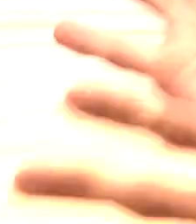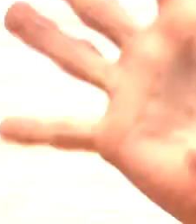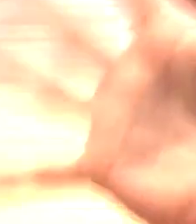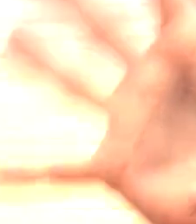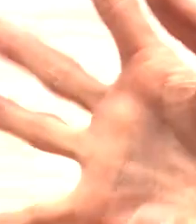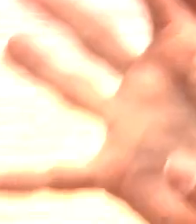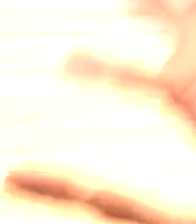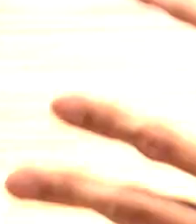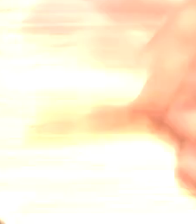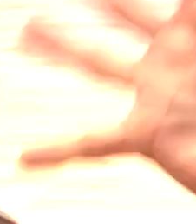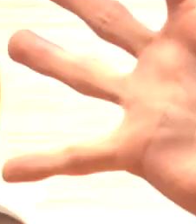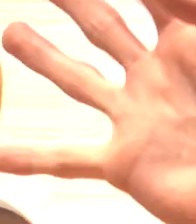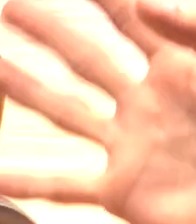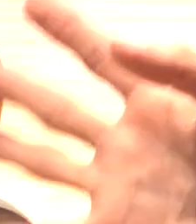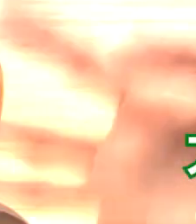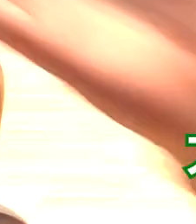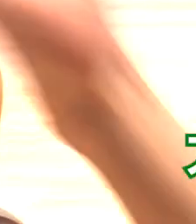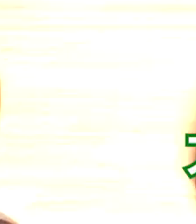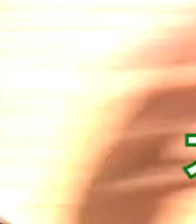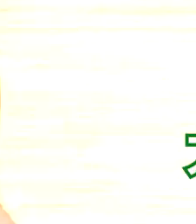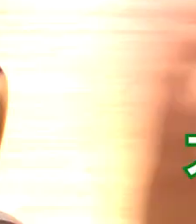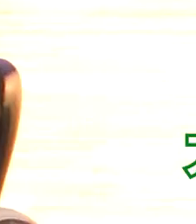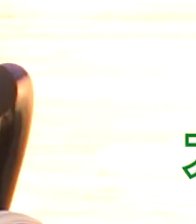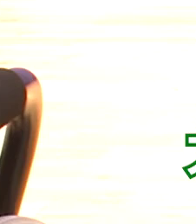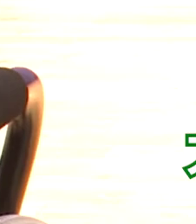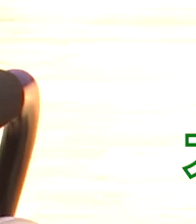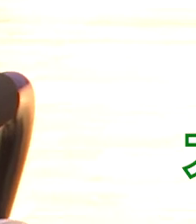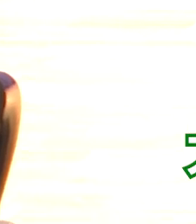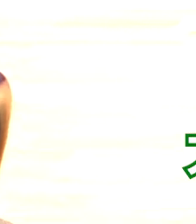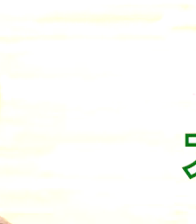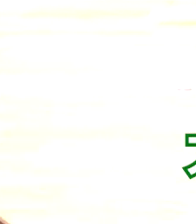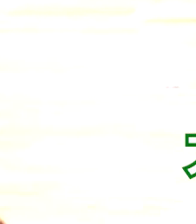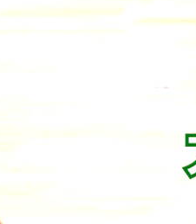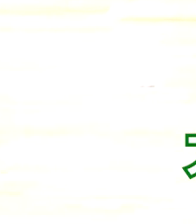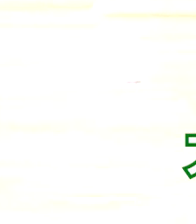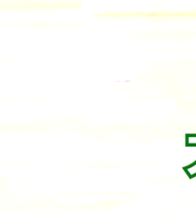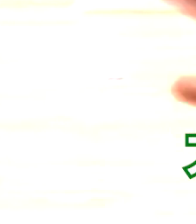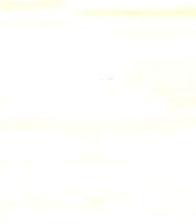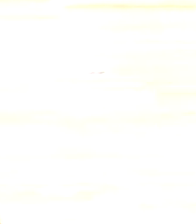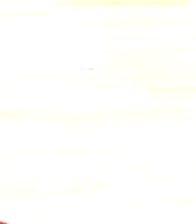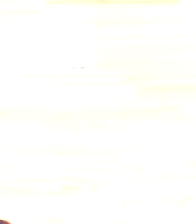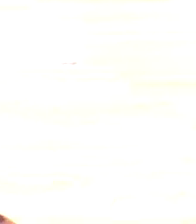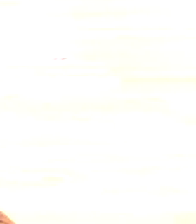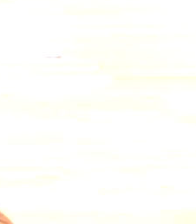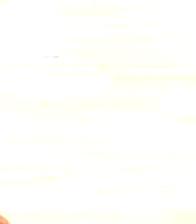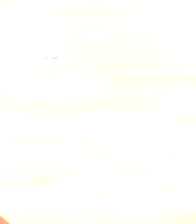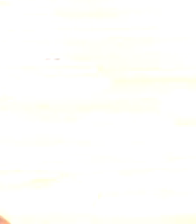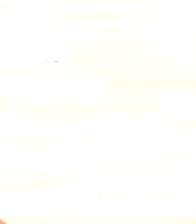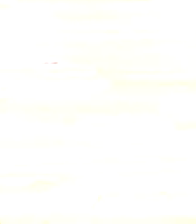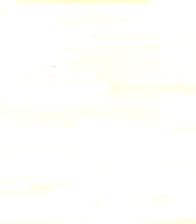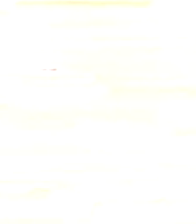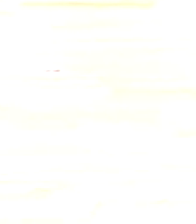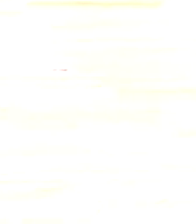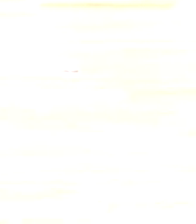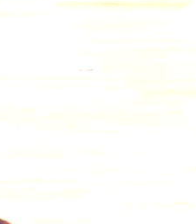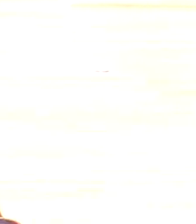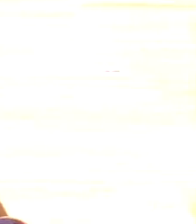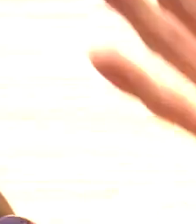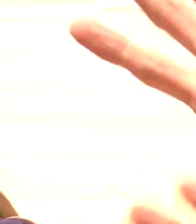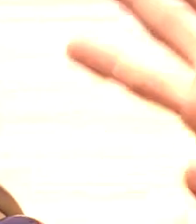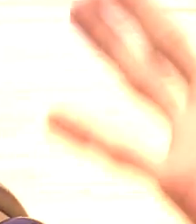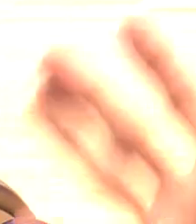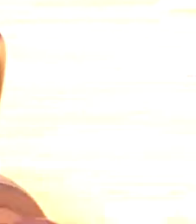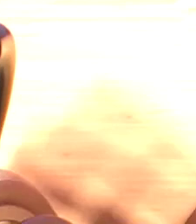のたーーーー面のイベントだ動画お前さんとも言ってたんですけどと思っているのでういちゃんがいい感じに目立って